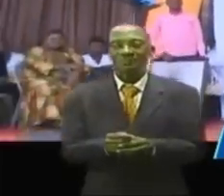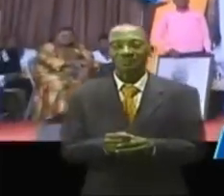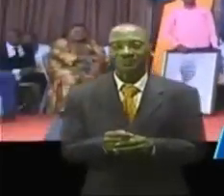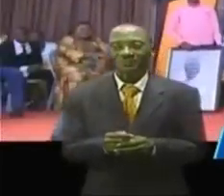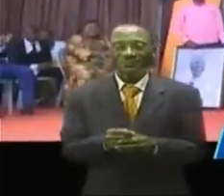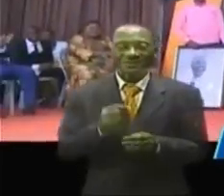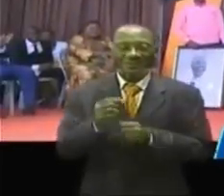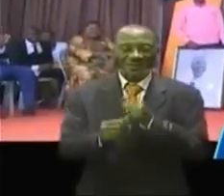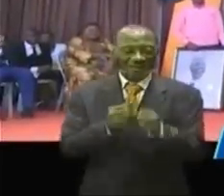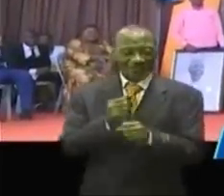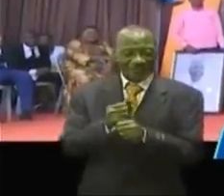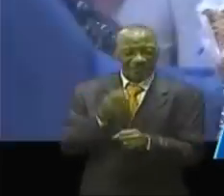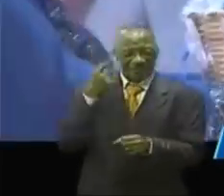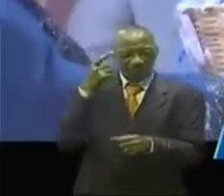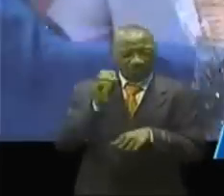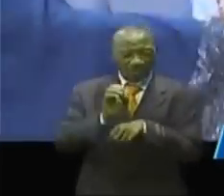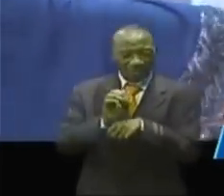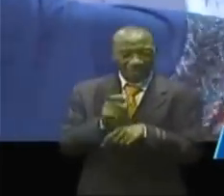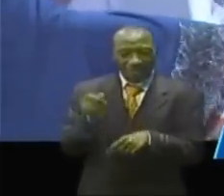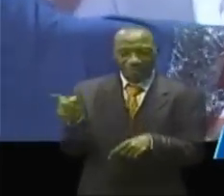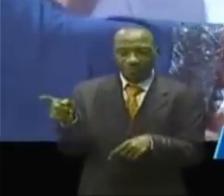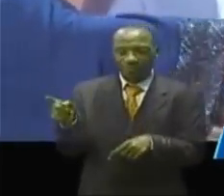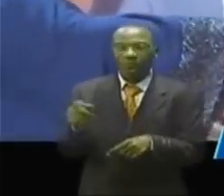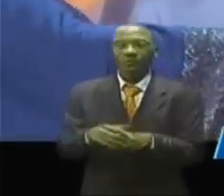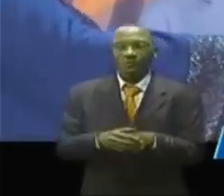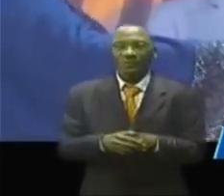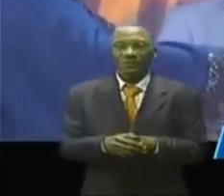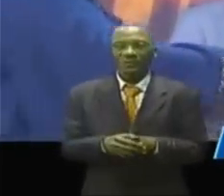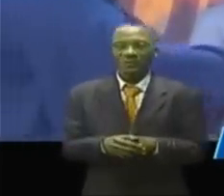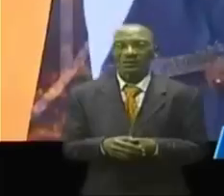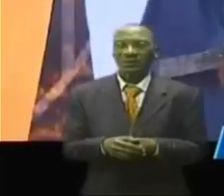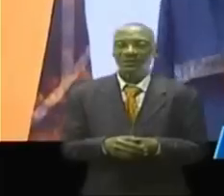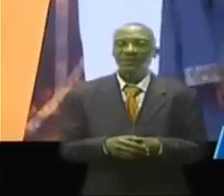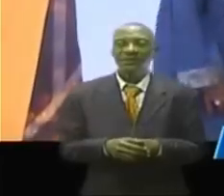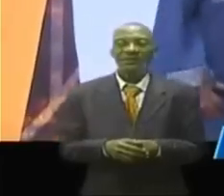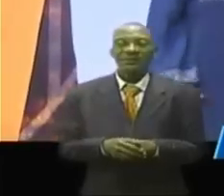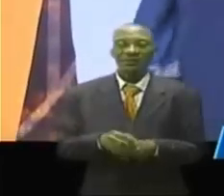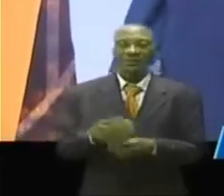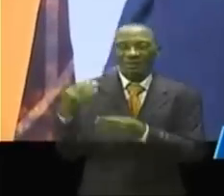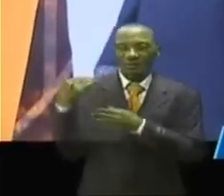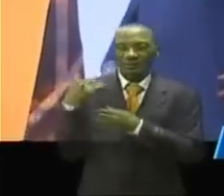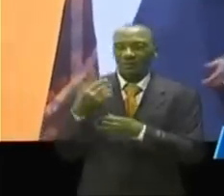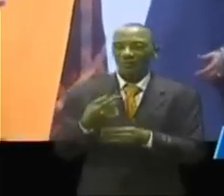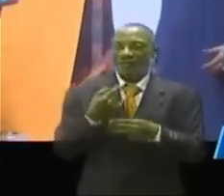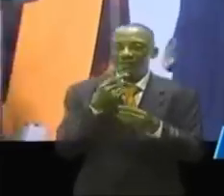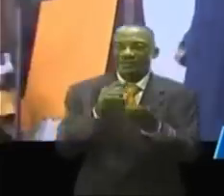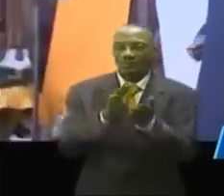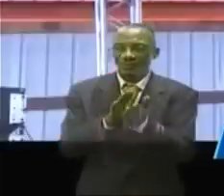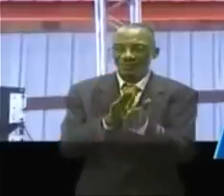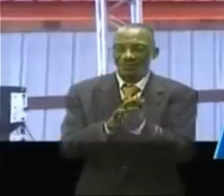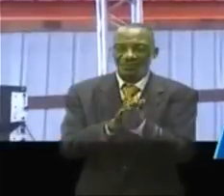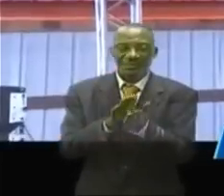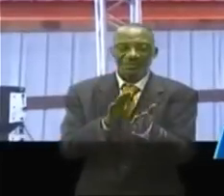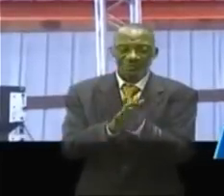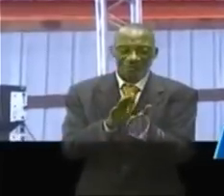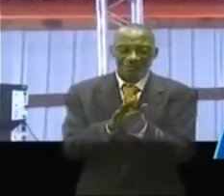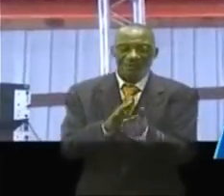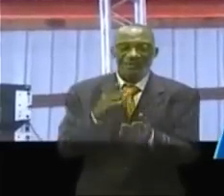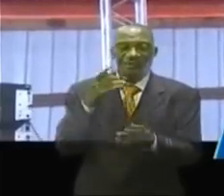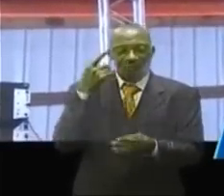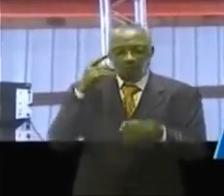L'anniversaire rimant avec les cadeaux, les fidèles ont exprimé leur gratitude à l'initiateur du projet et à son délégué, le